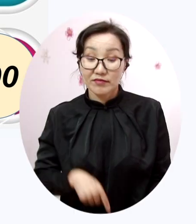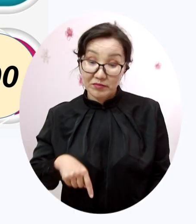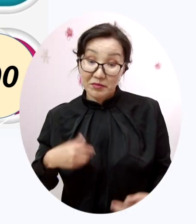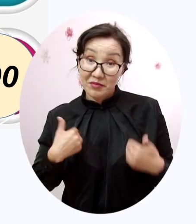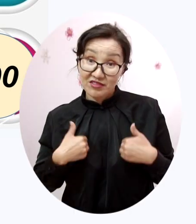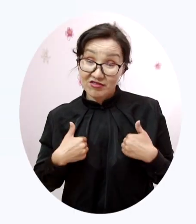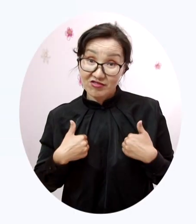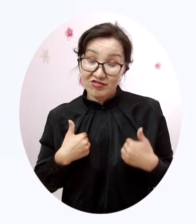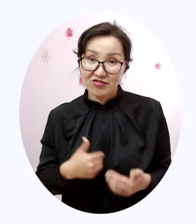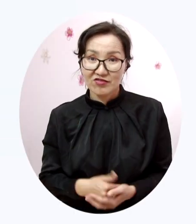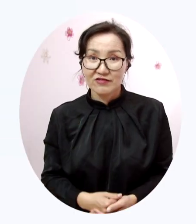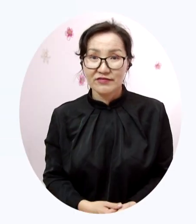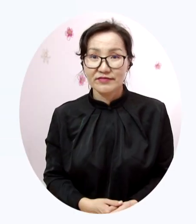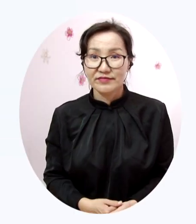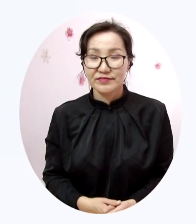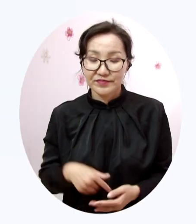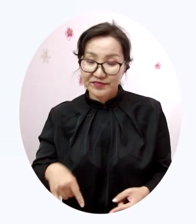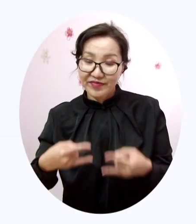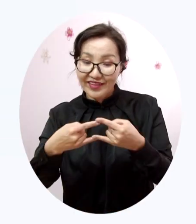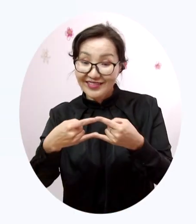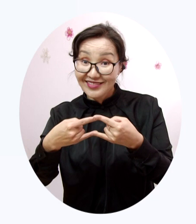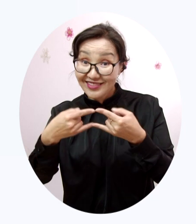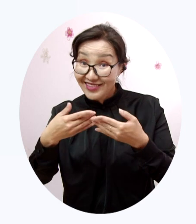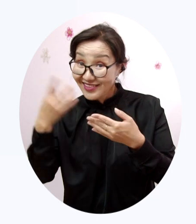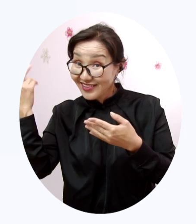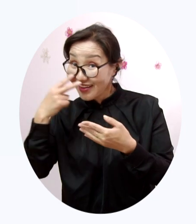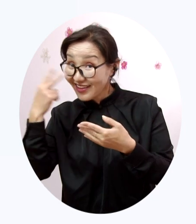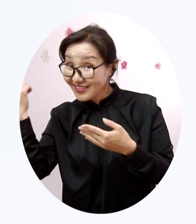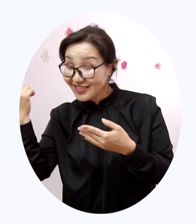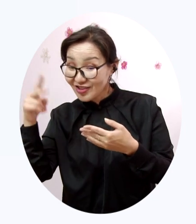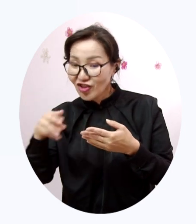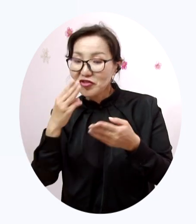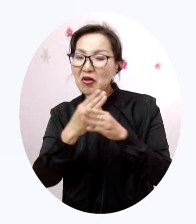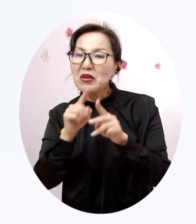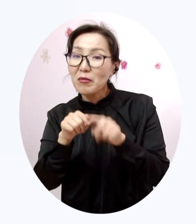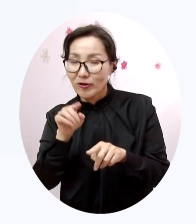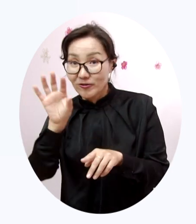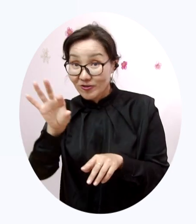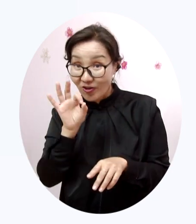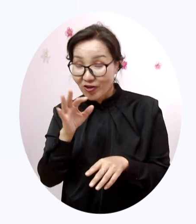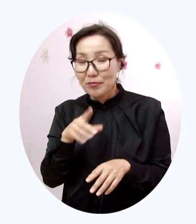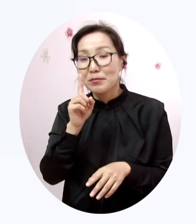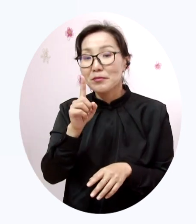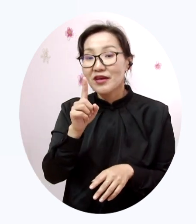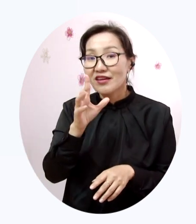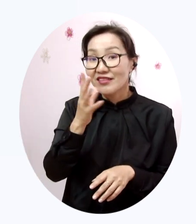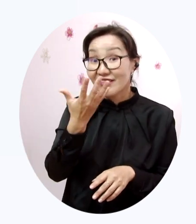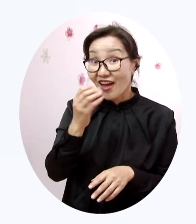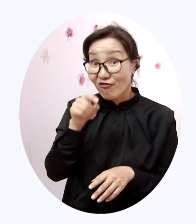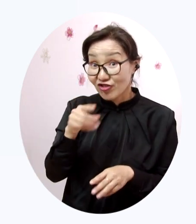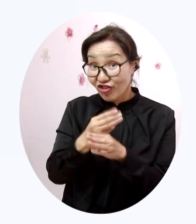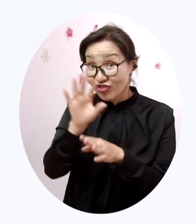За тэгвэл багш нь дэлгэцэн дээр өгсөн тоонуудаас сонгоё. 1050 гэдэг тоог сонглоо.